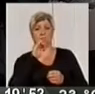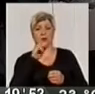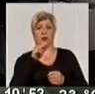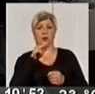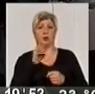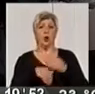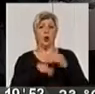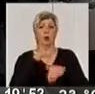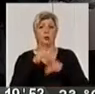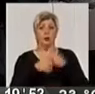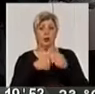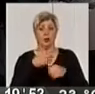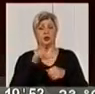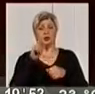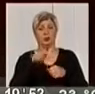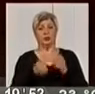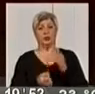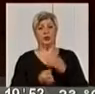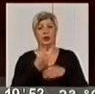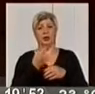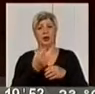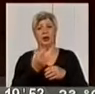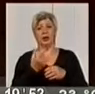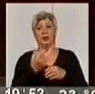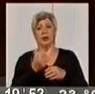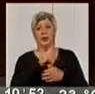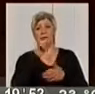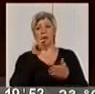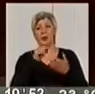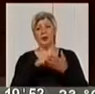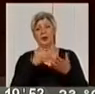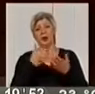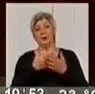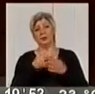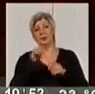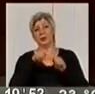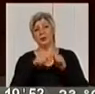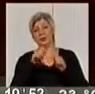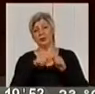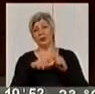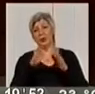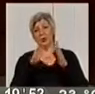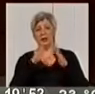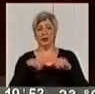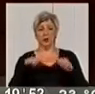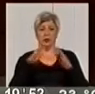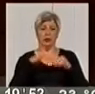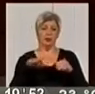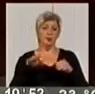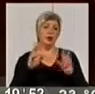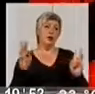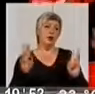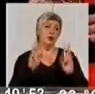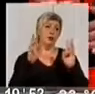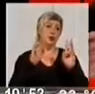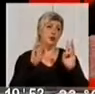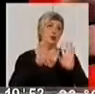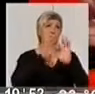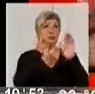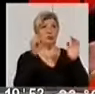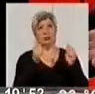то тут, знаєте, виникає питання. От перевіряєте ви табір, пожежна безпека, супер, харчування нормально,